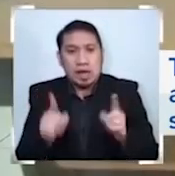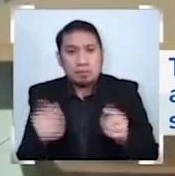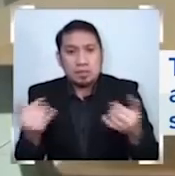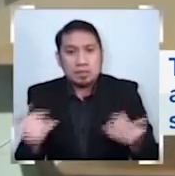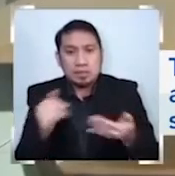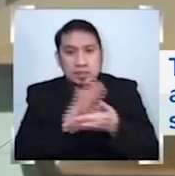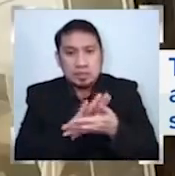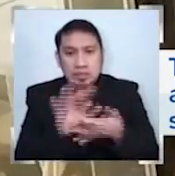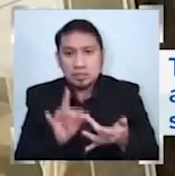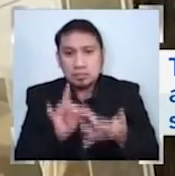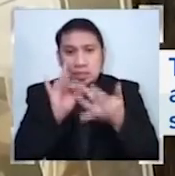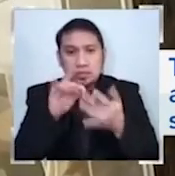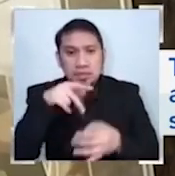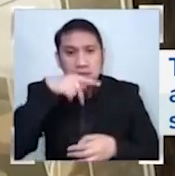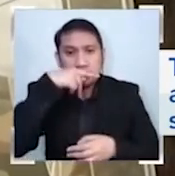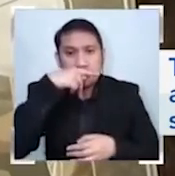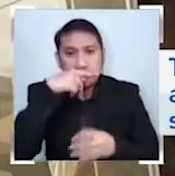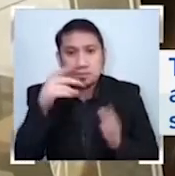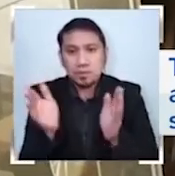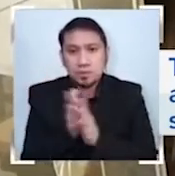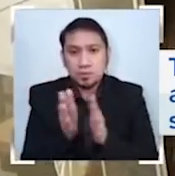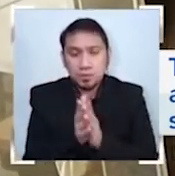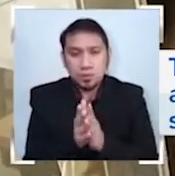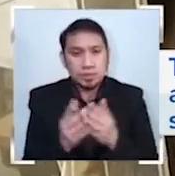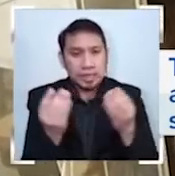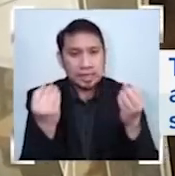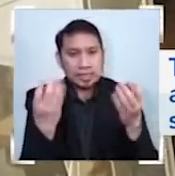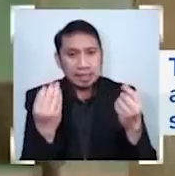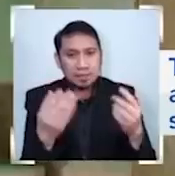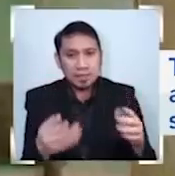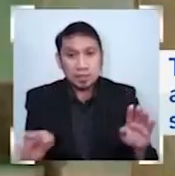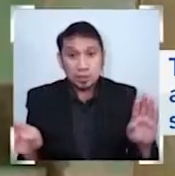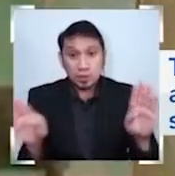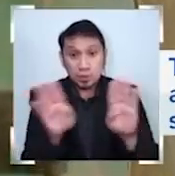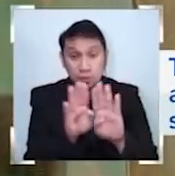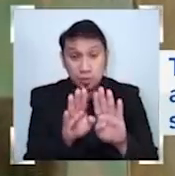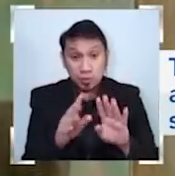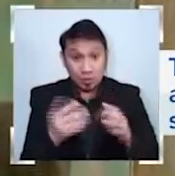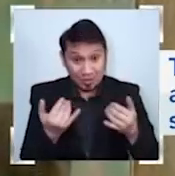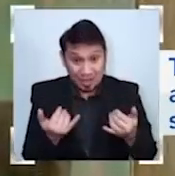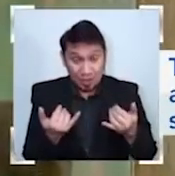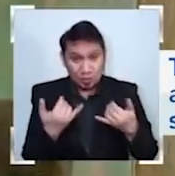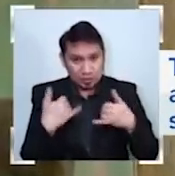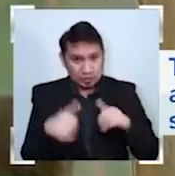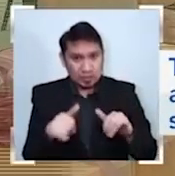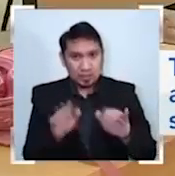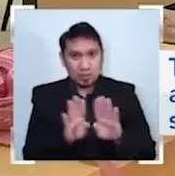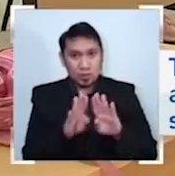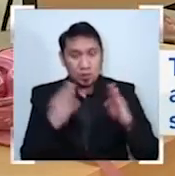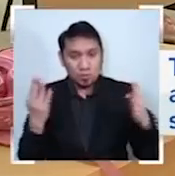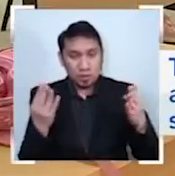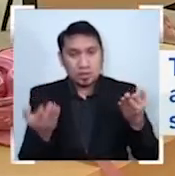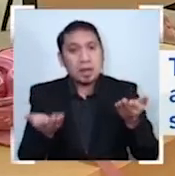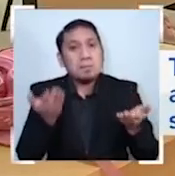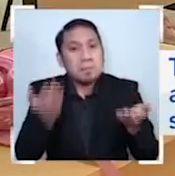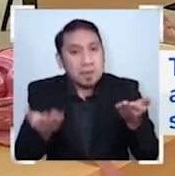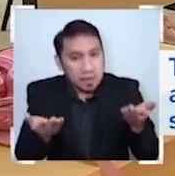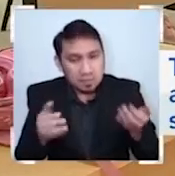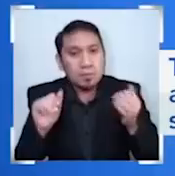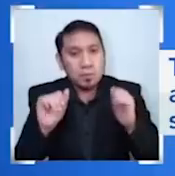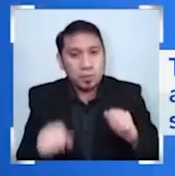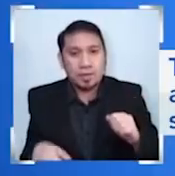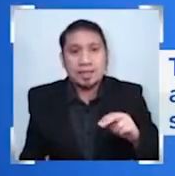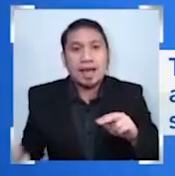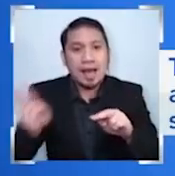school. Marami ng araw ang nagsara at yung mga nag-ooperate pa, hindi maiaalis ang posibilidad na magtaas ng